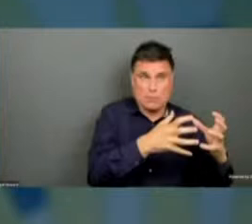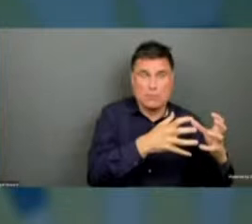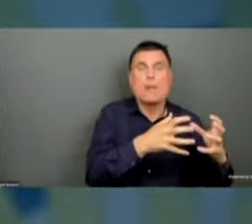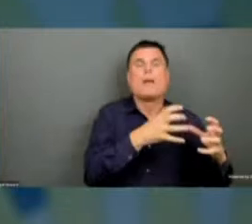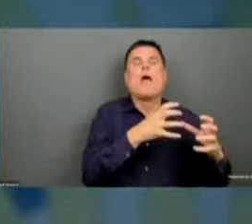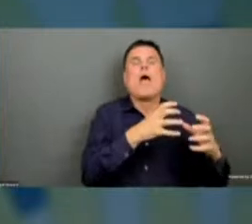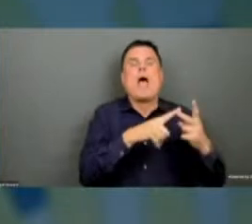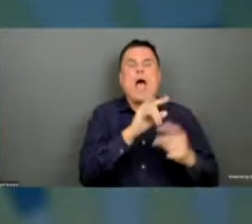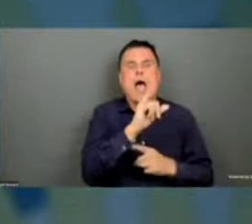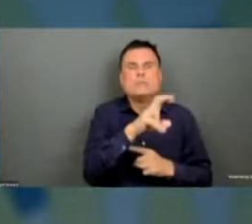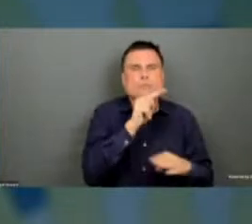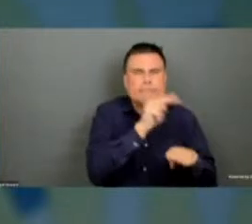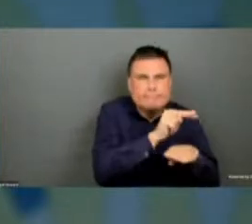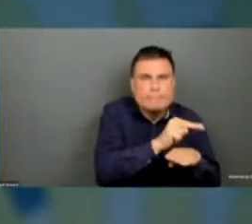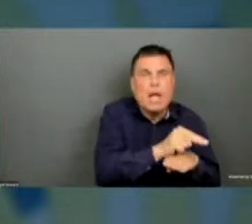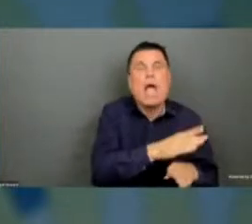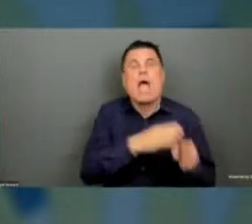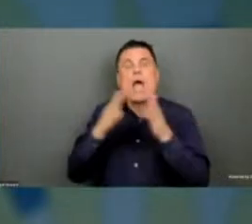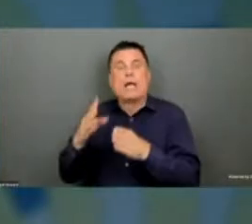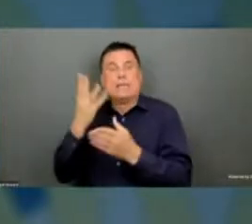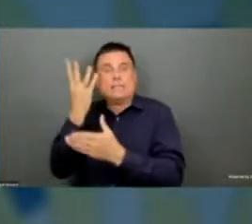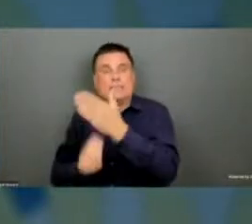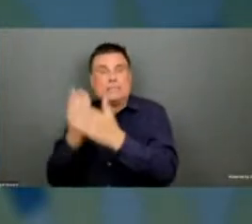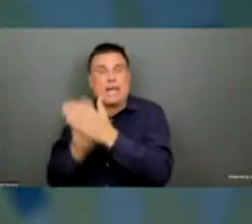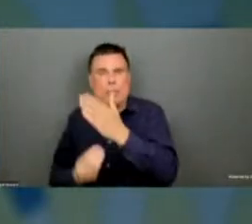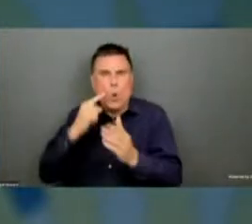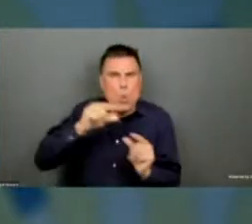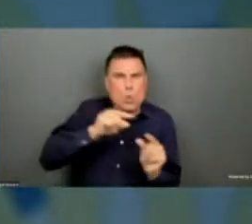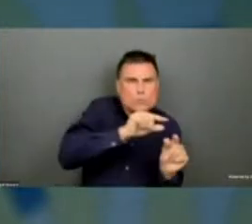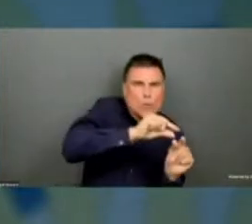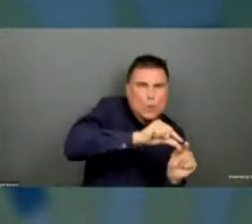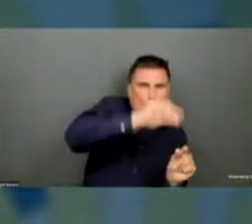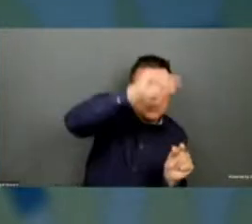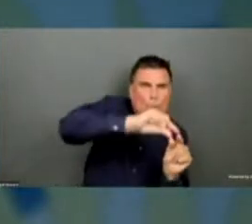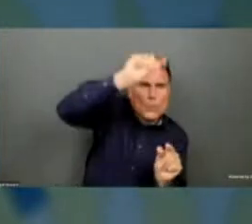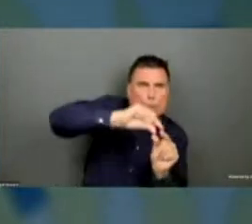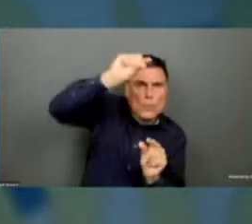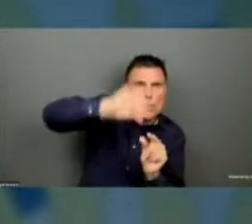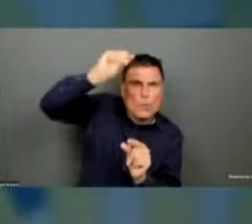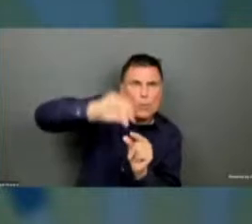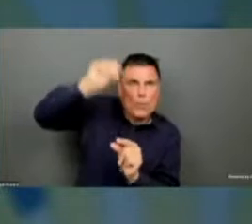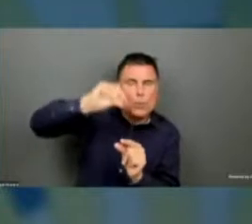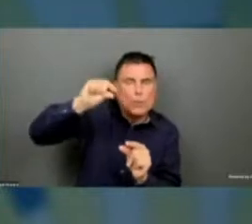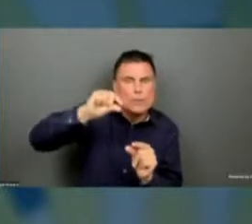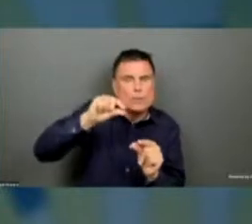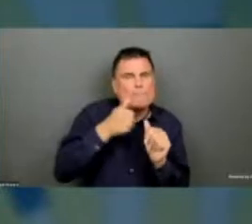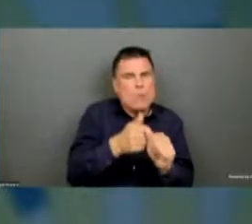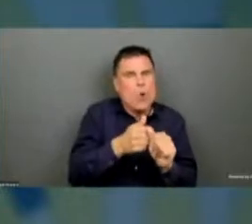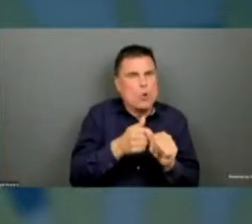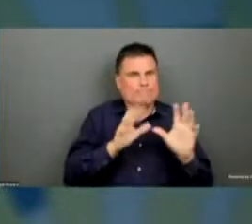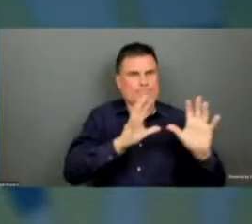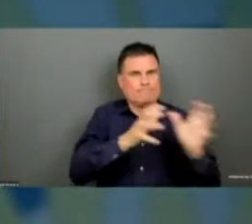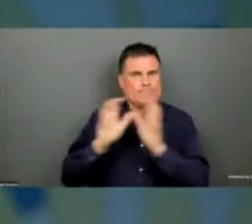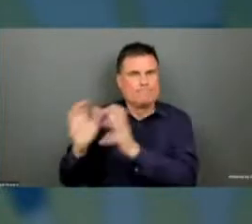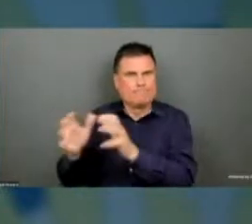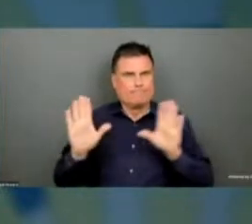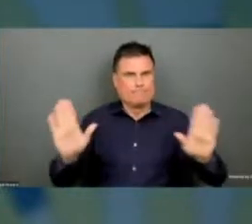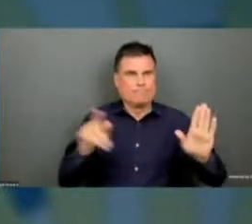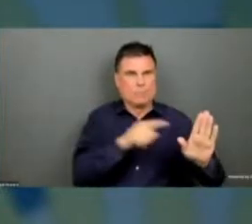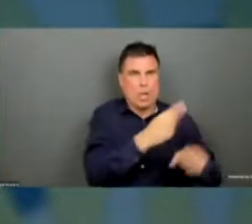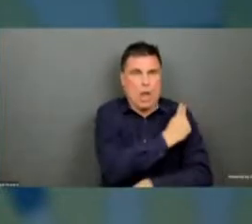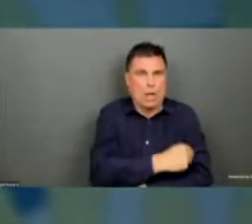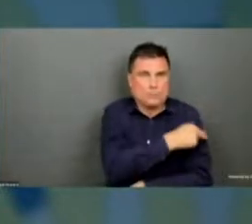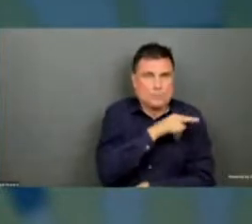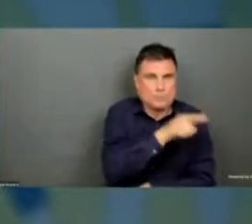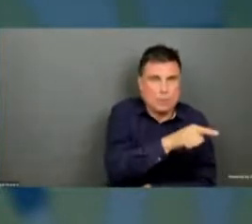的这个死亡以及这个淡紫色的是重症监护绿色的